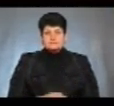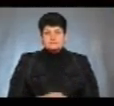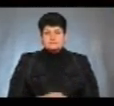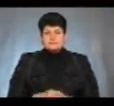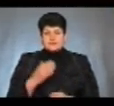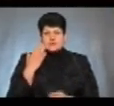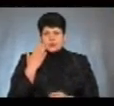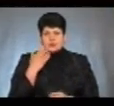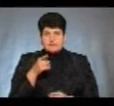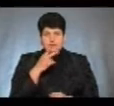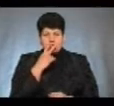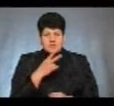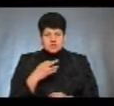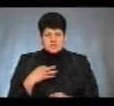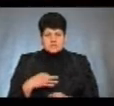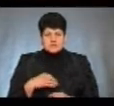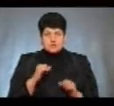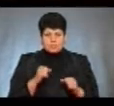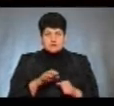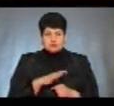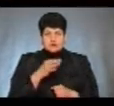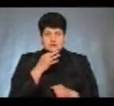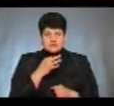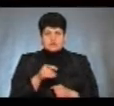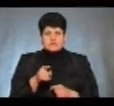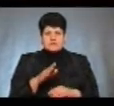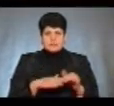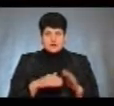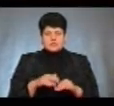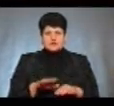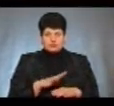нашого сина ви побачили, можна було сказати, що він фактично майже